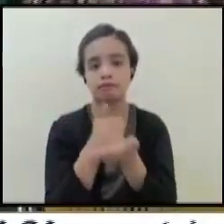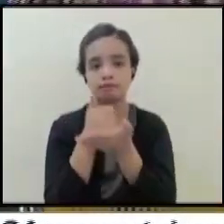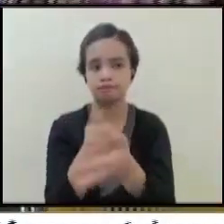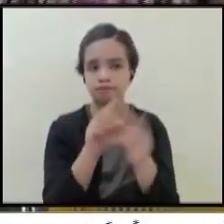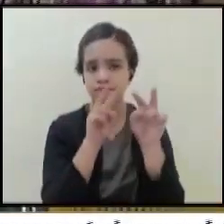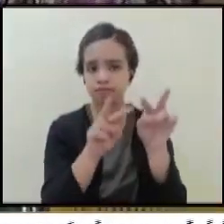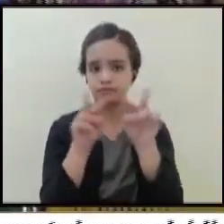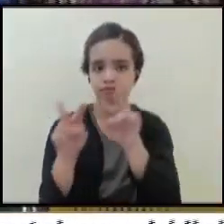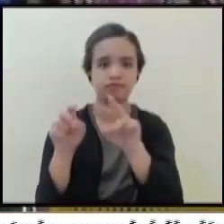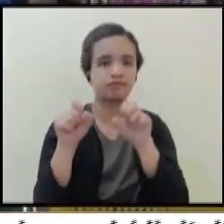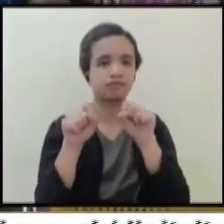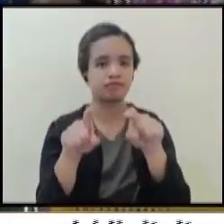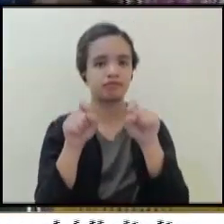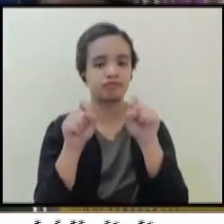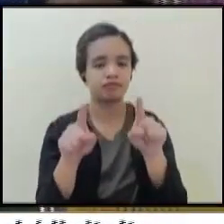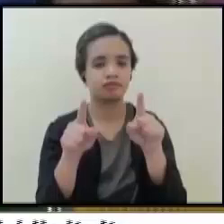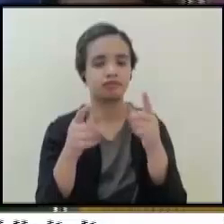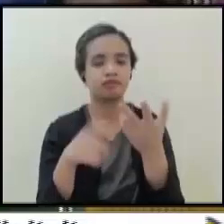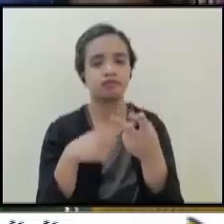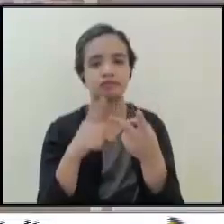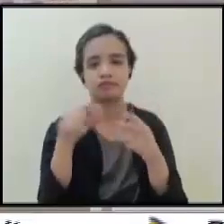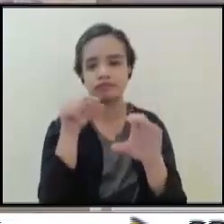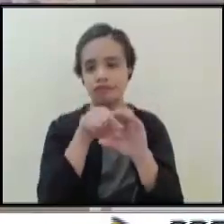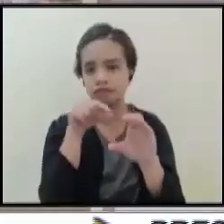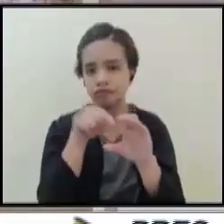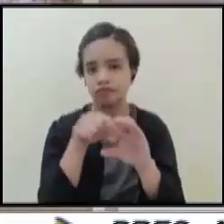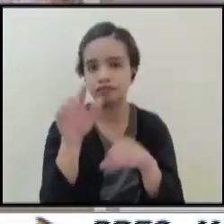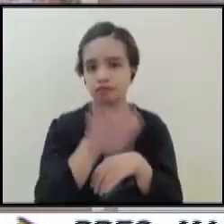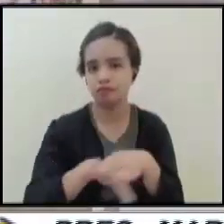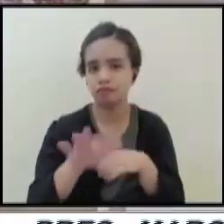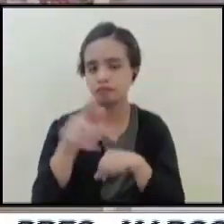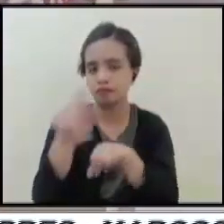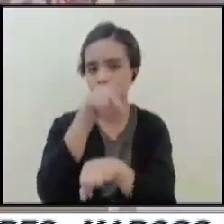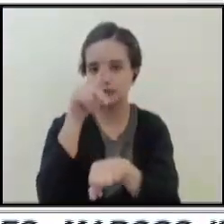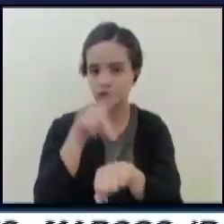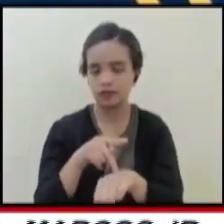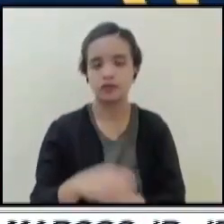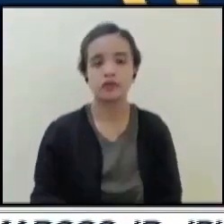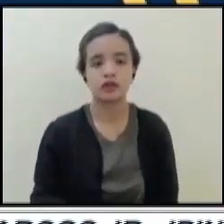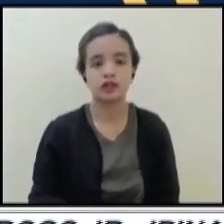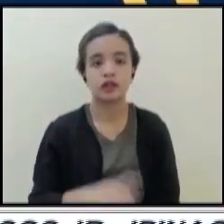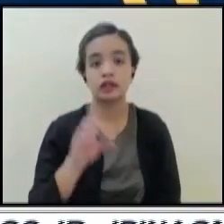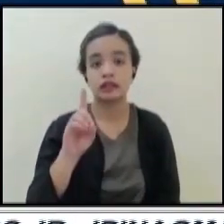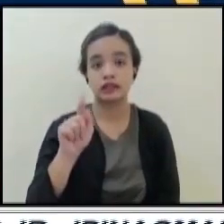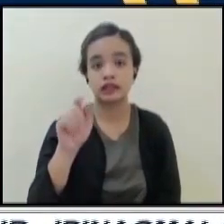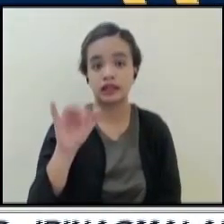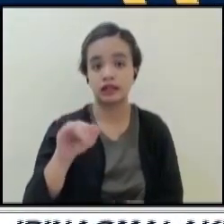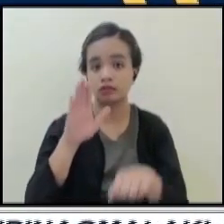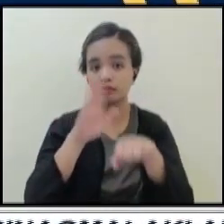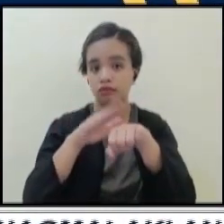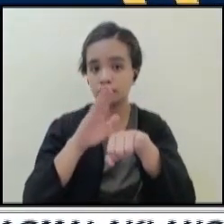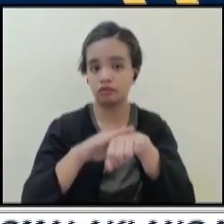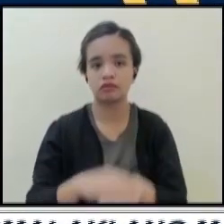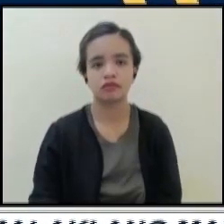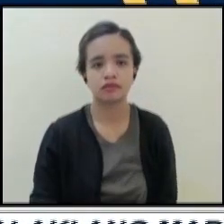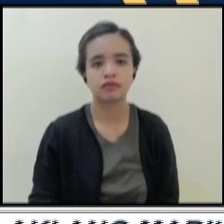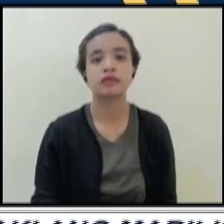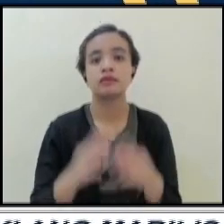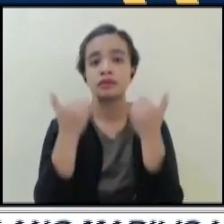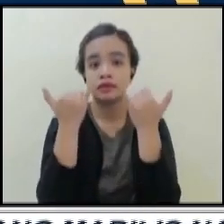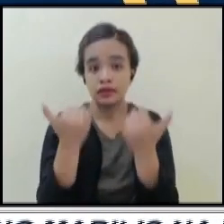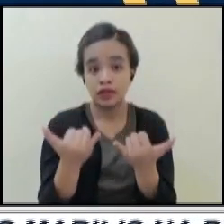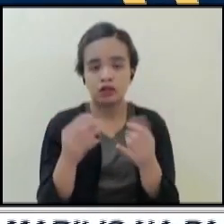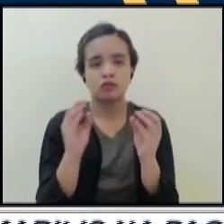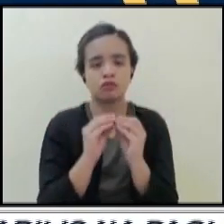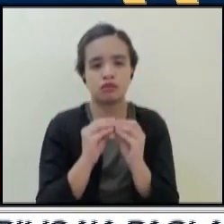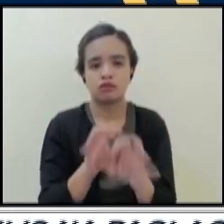tindahan, grocery at supermarket sa bansa. Babala ng DTI. Ngayon po, papaigtingin po natin ang